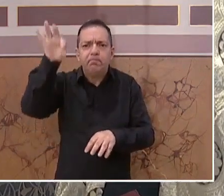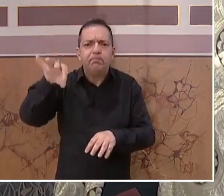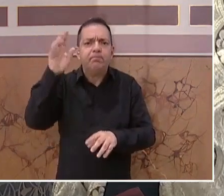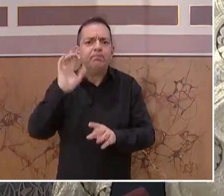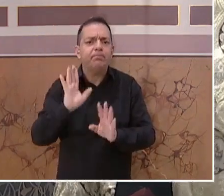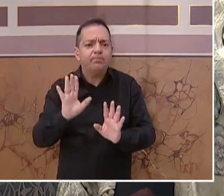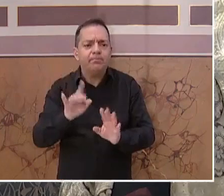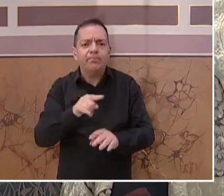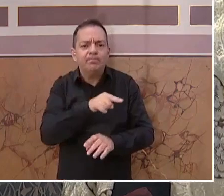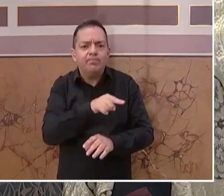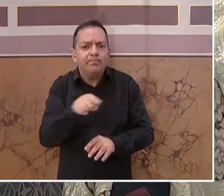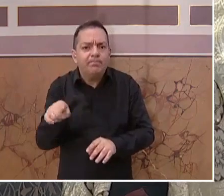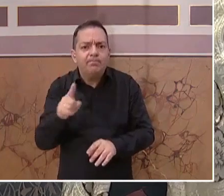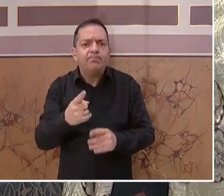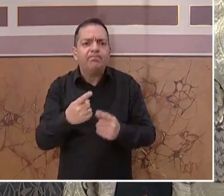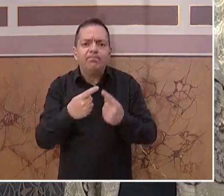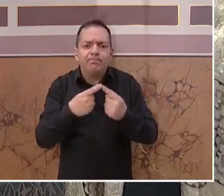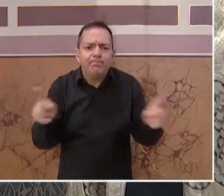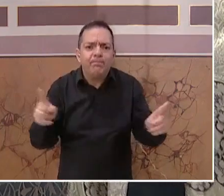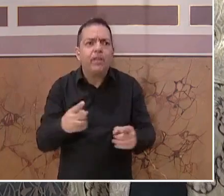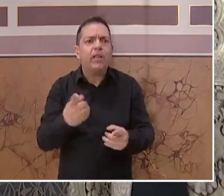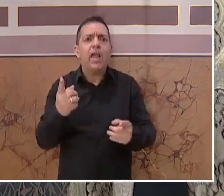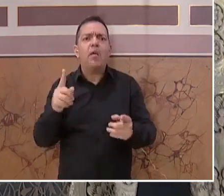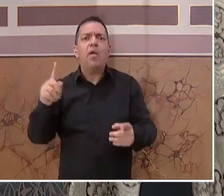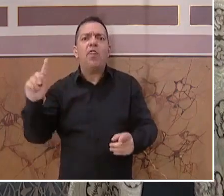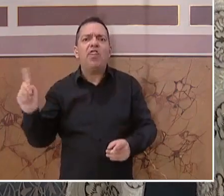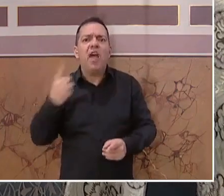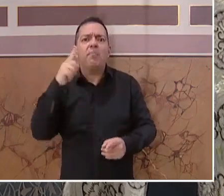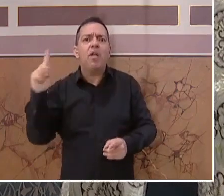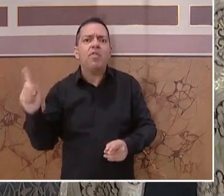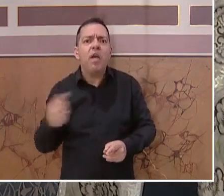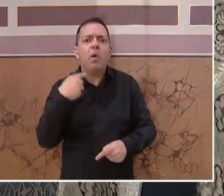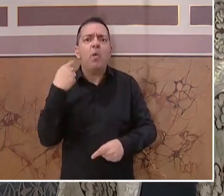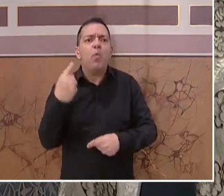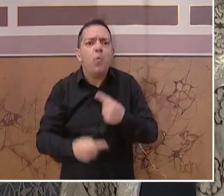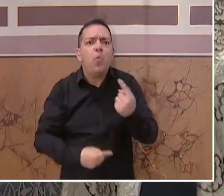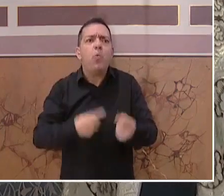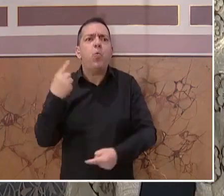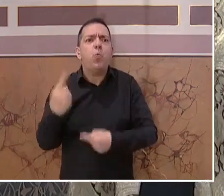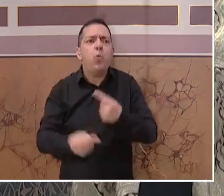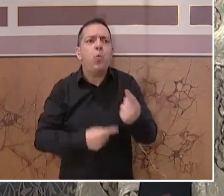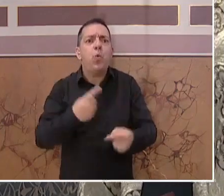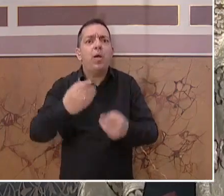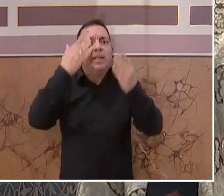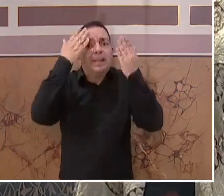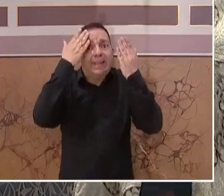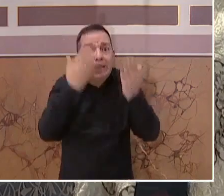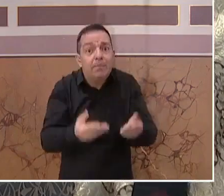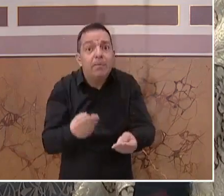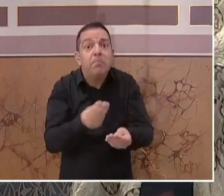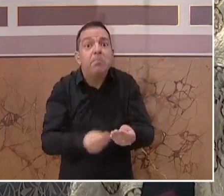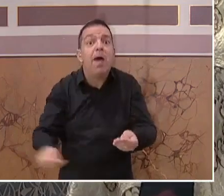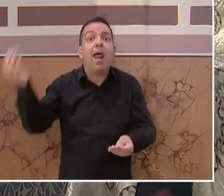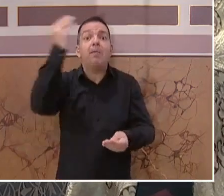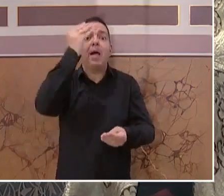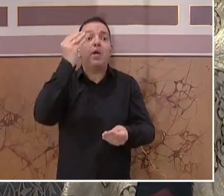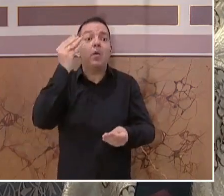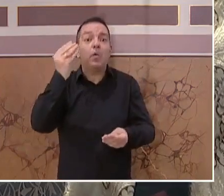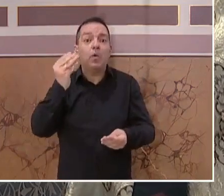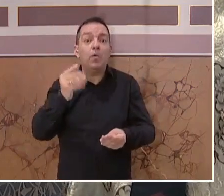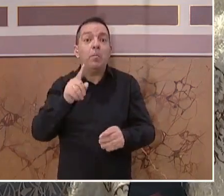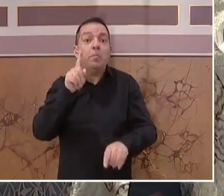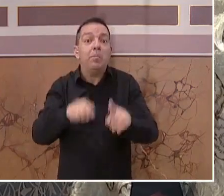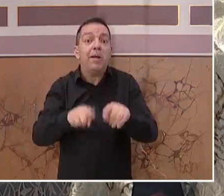και τιμώνται ιδιαιτέρως. Αυτό συμβαίνει γιατί οι εικόνες